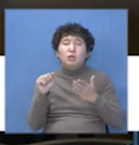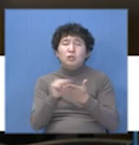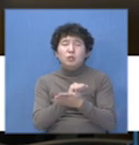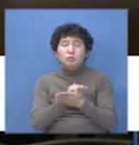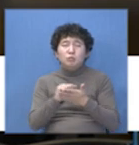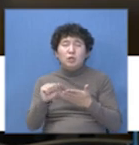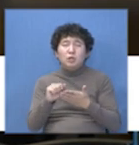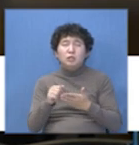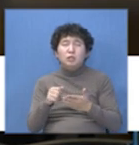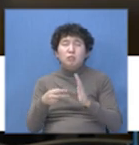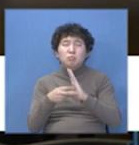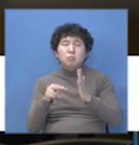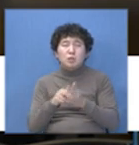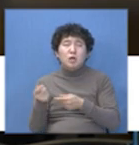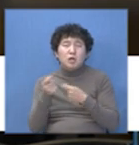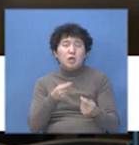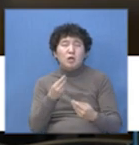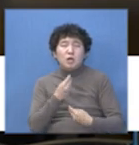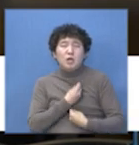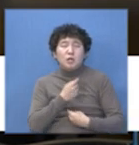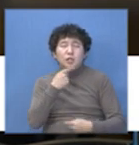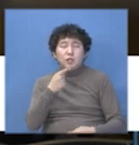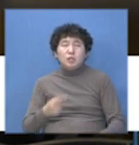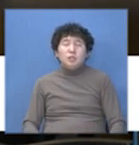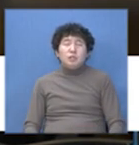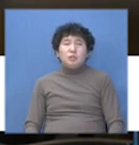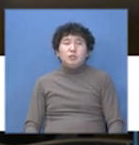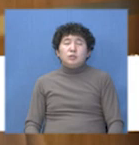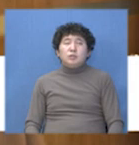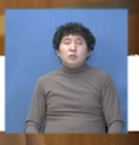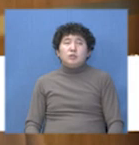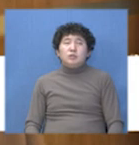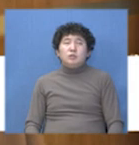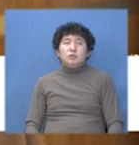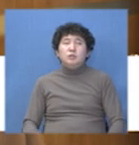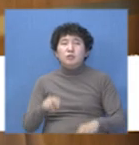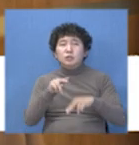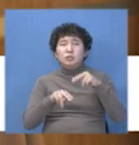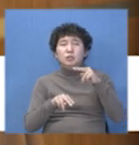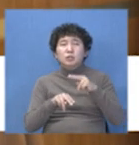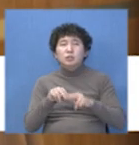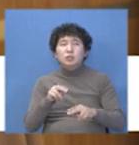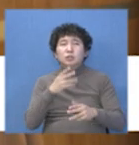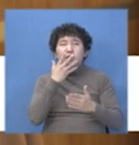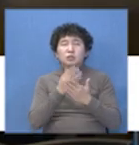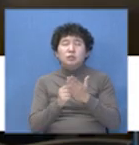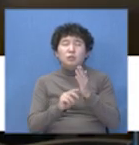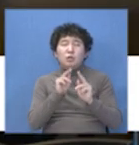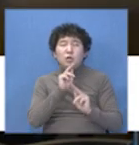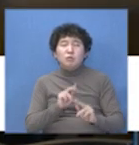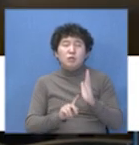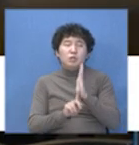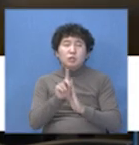медициналық мекеме саламыз. Бұл өз кезегінде шағын кәсіпкерлік ғимаратын санын арттырады. Құрылысшылар барынта мен өз жұмыстарына кіріседі. Сондықтан